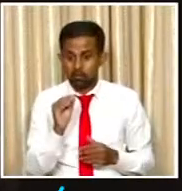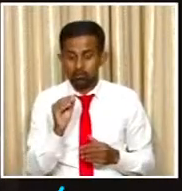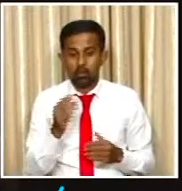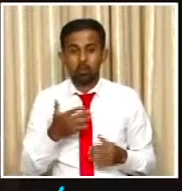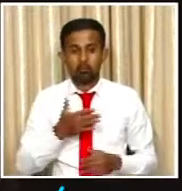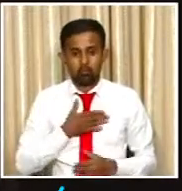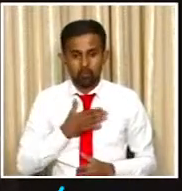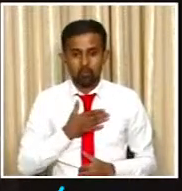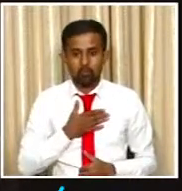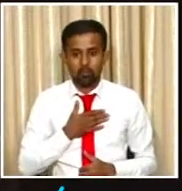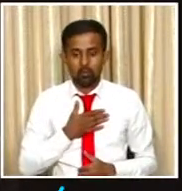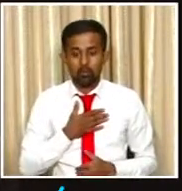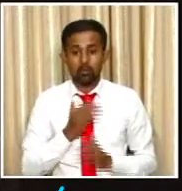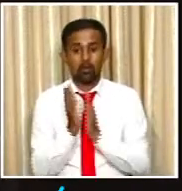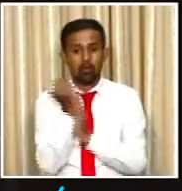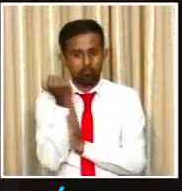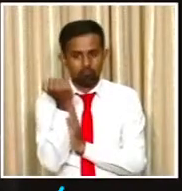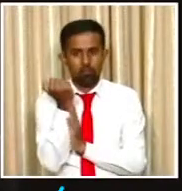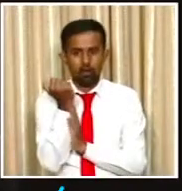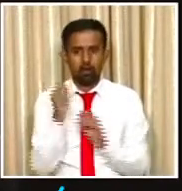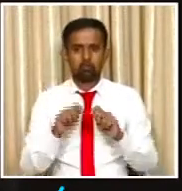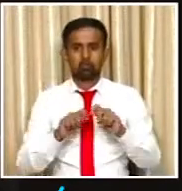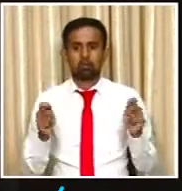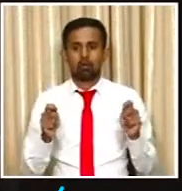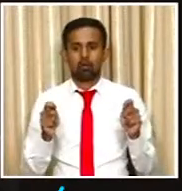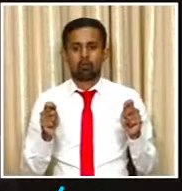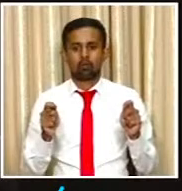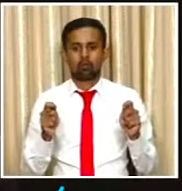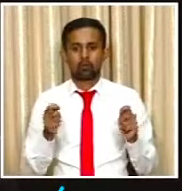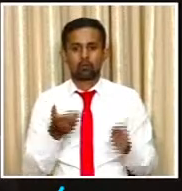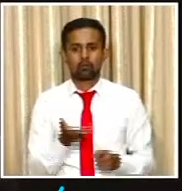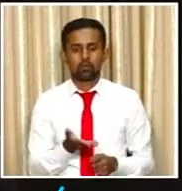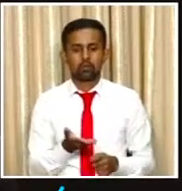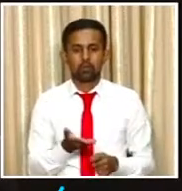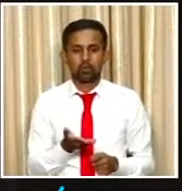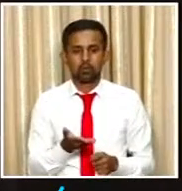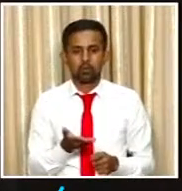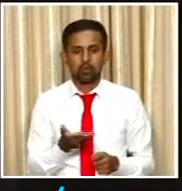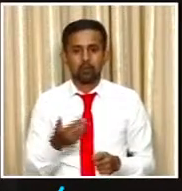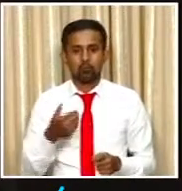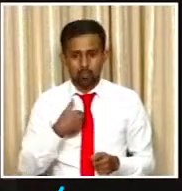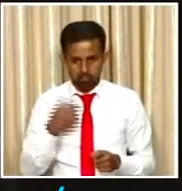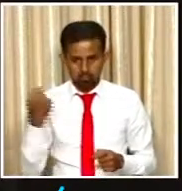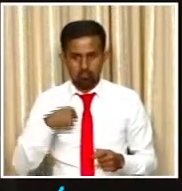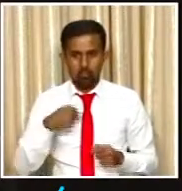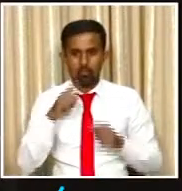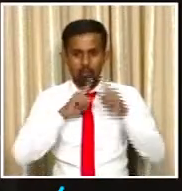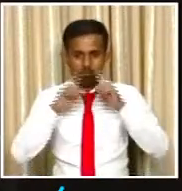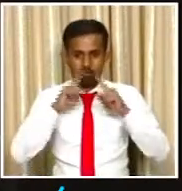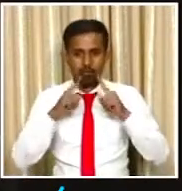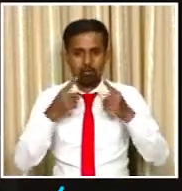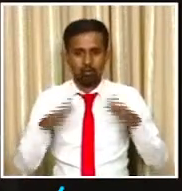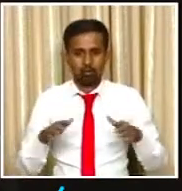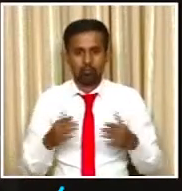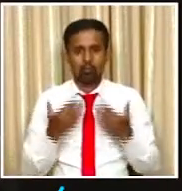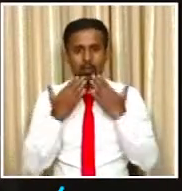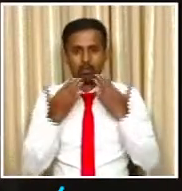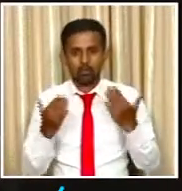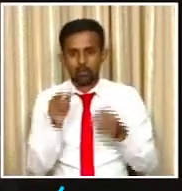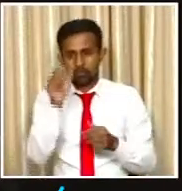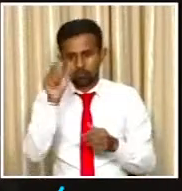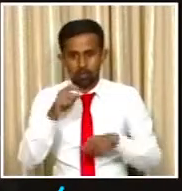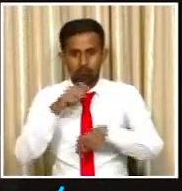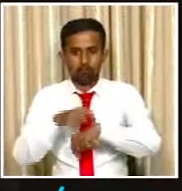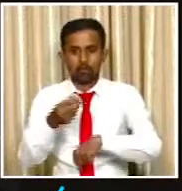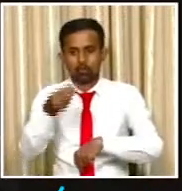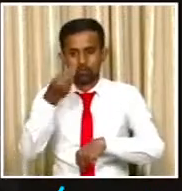mage privilege ekak varaprasadayak kada vela thiyenawa metanadi eka hinda thamai mama meka gana katha kare bohoma stuti obathuma mata